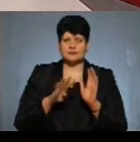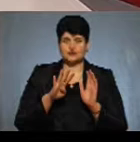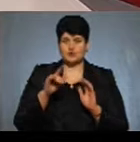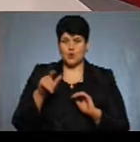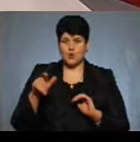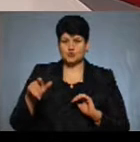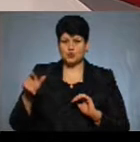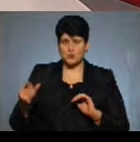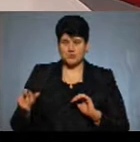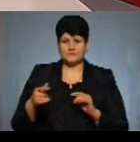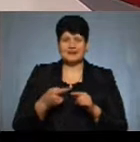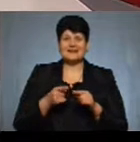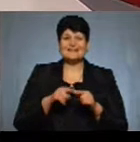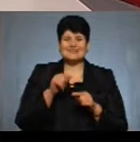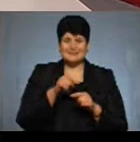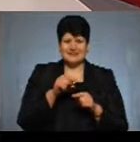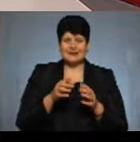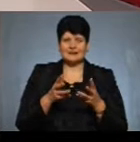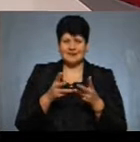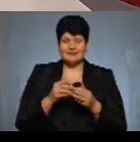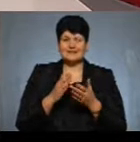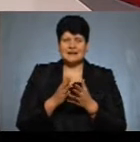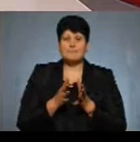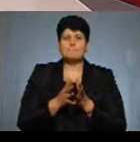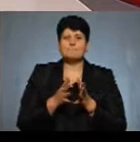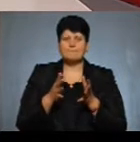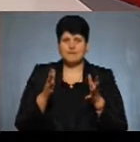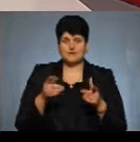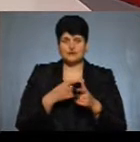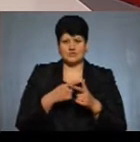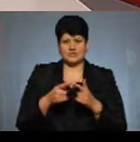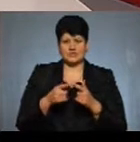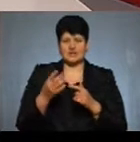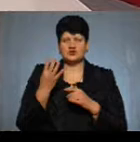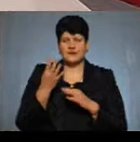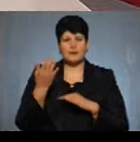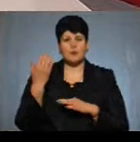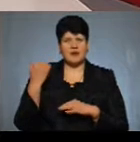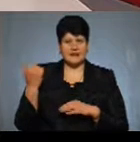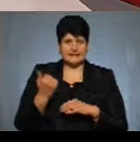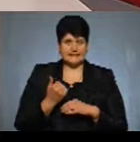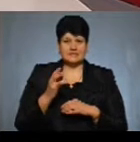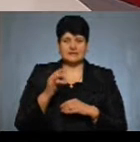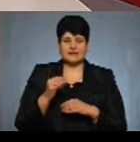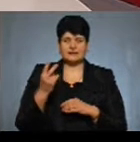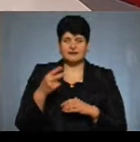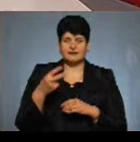3874 особи. Ця кількість є більшою, ніж за четвертий попередній тиждень,